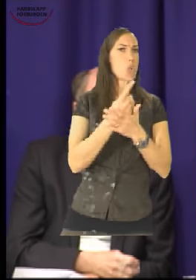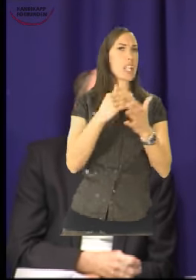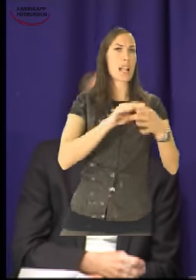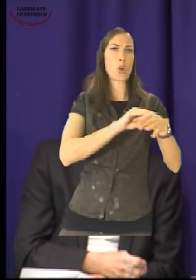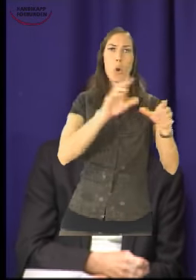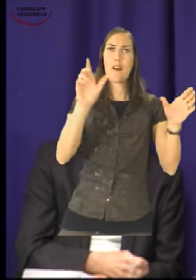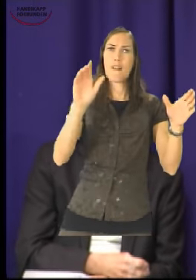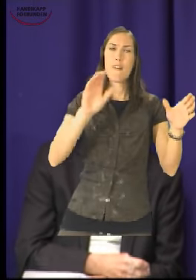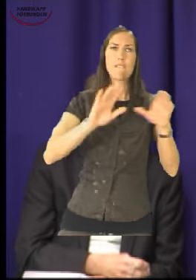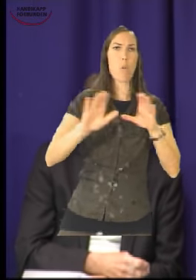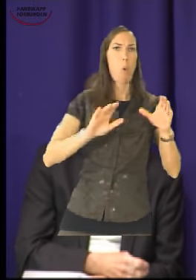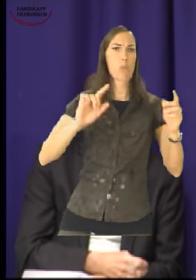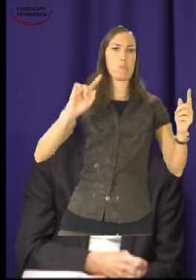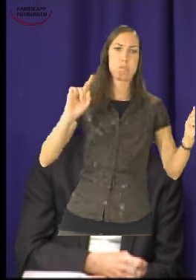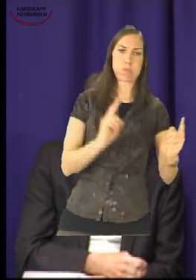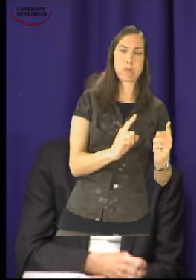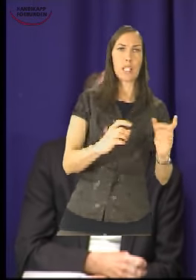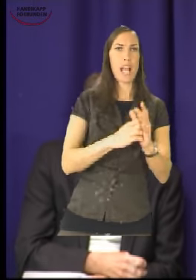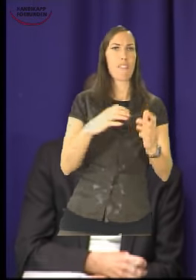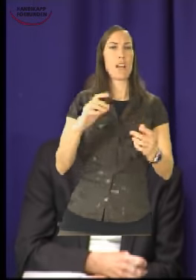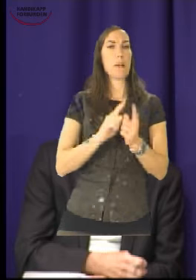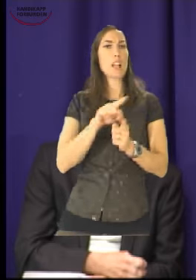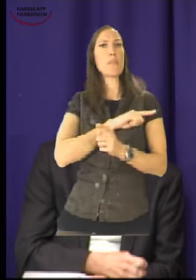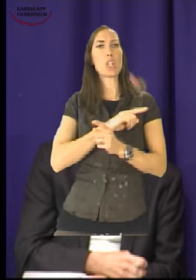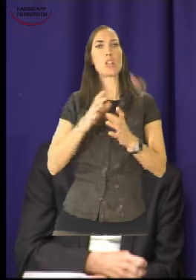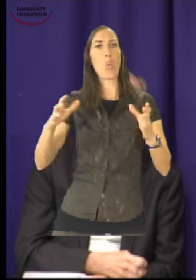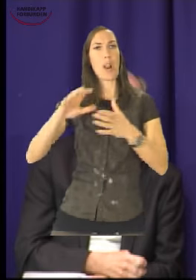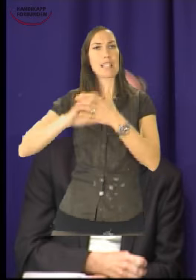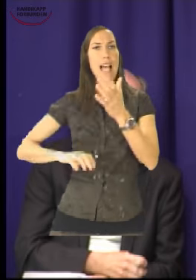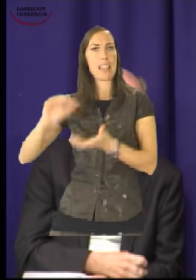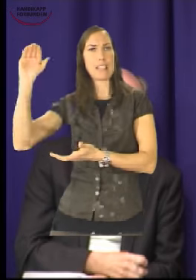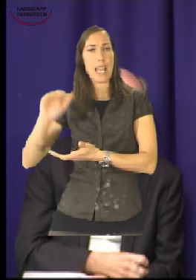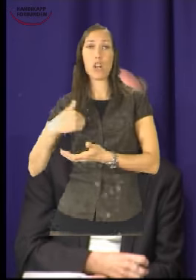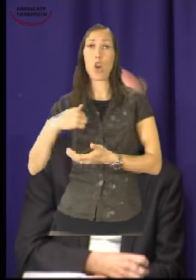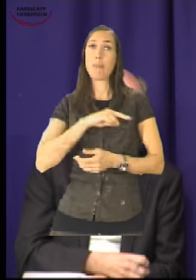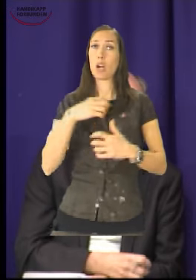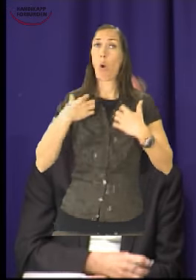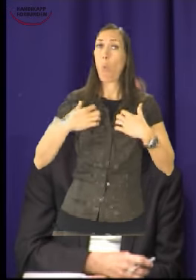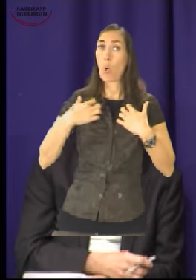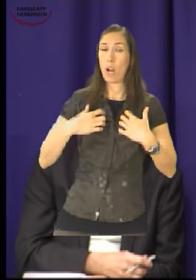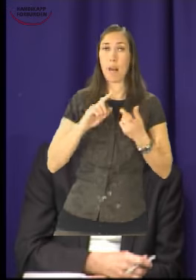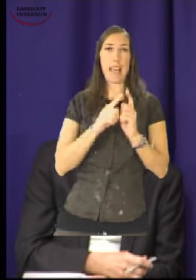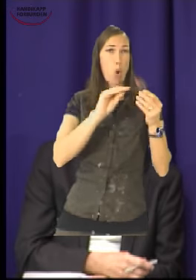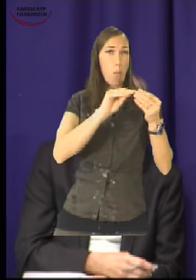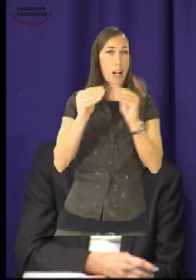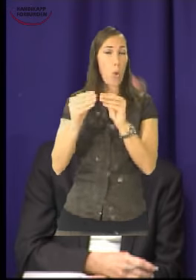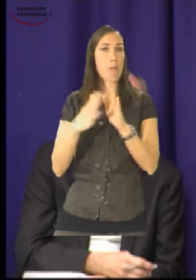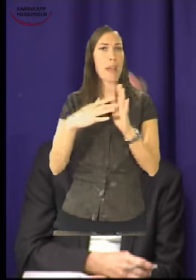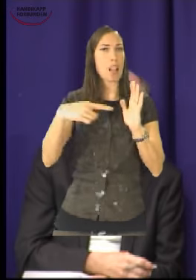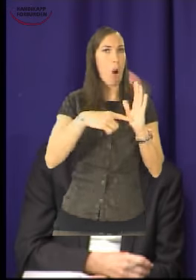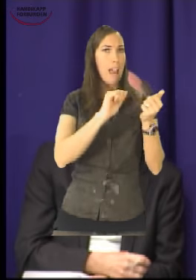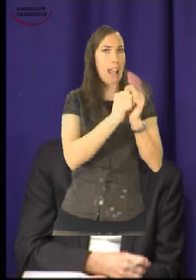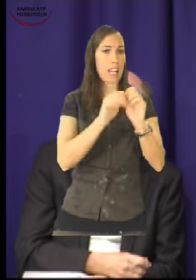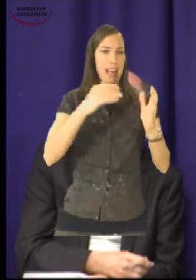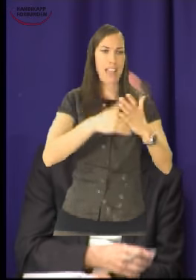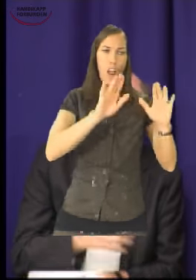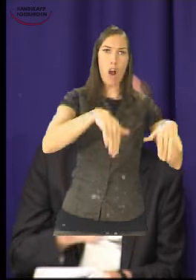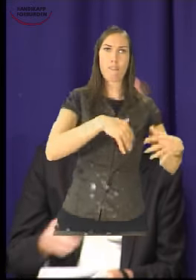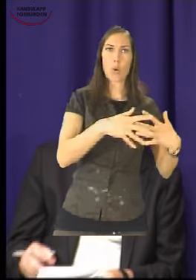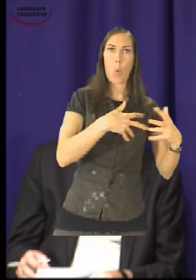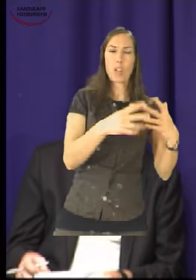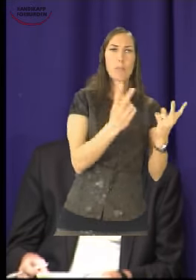eftersom man kommer att fortsätta med mycket stora skattesänkningar. Och jag är väldigt rädd för att det i kombination med de lagändringar man redan har gjort, där